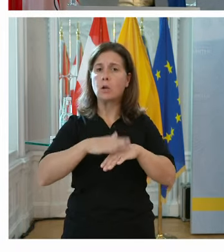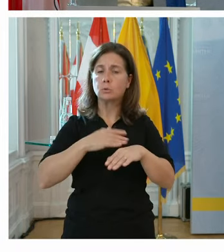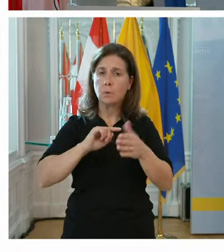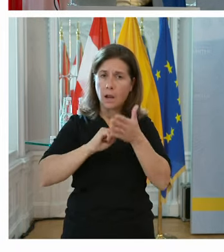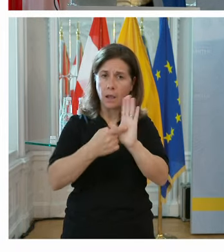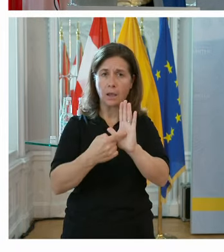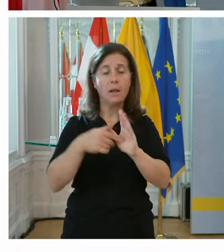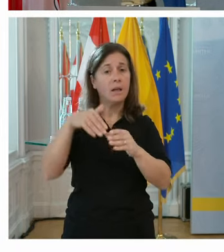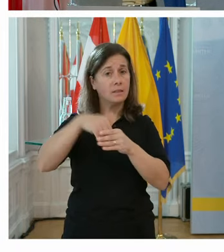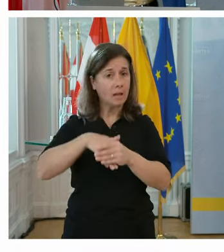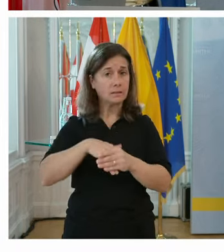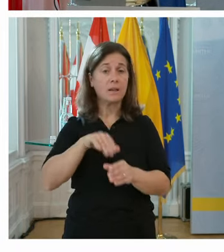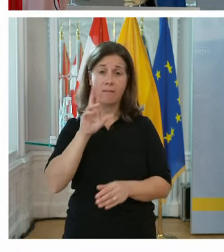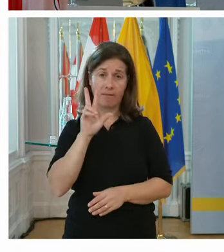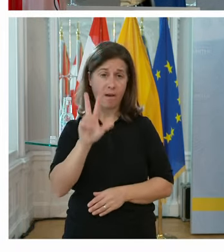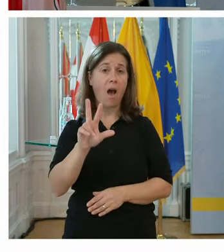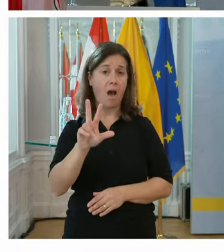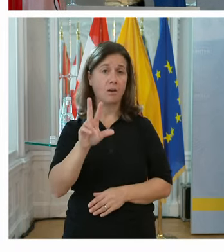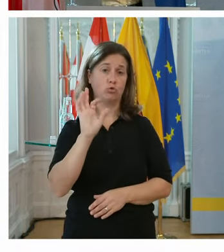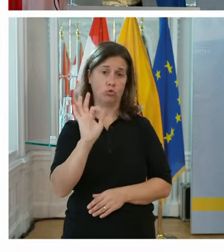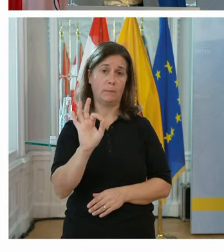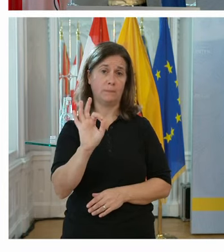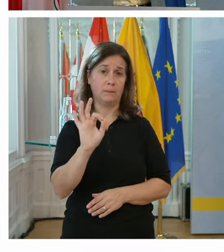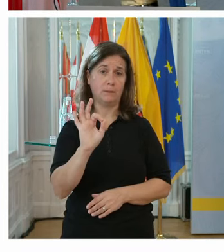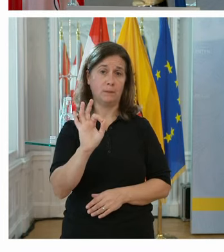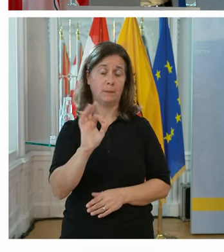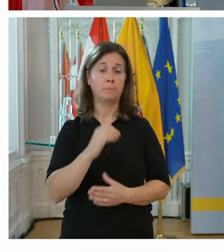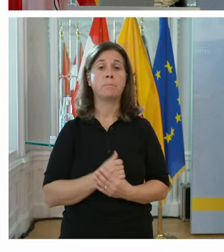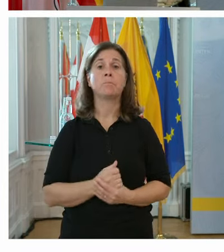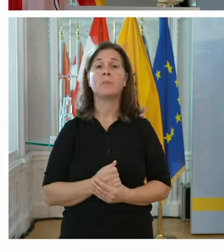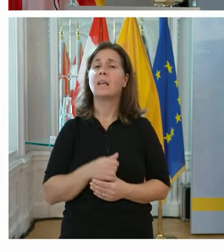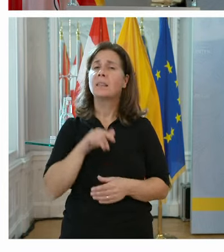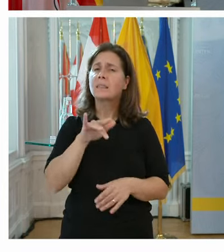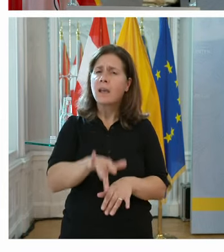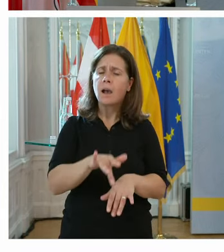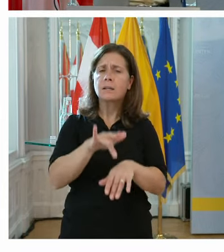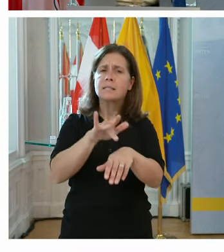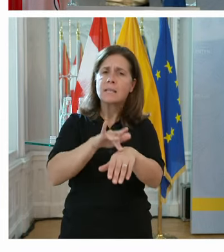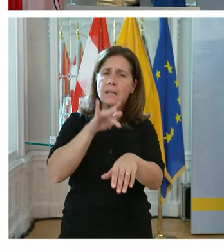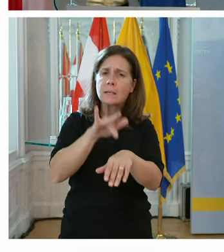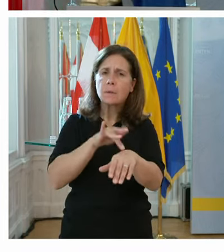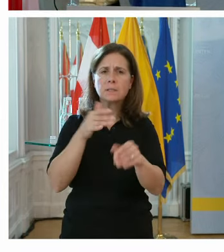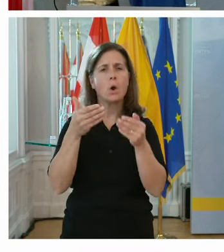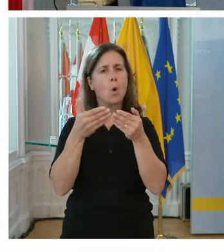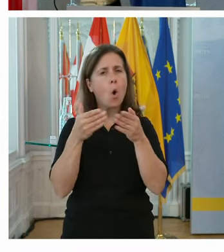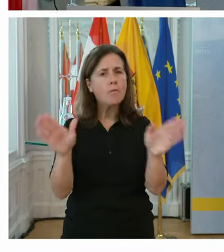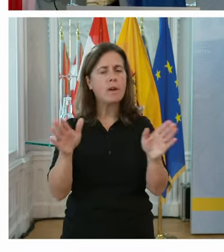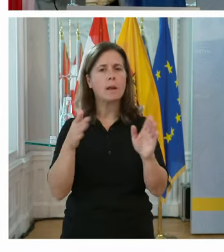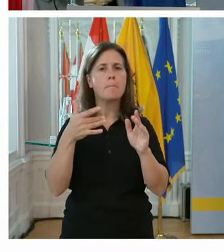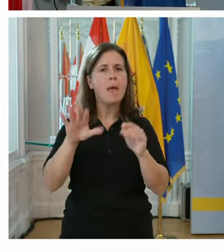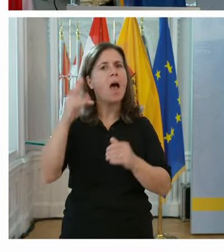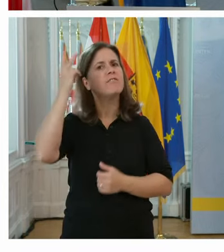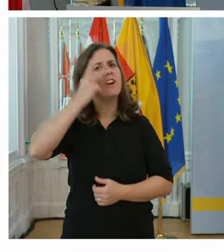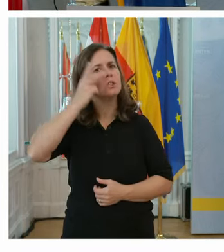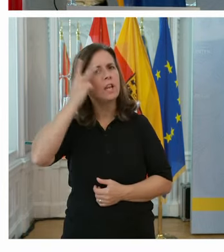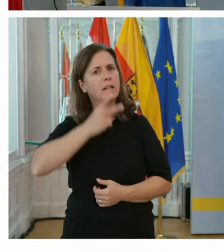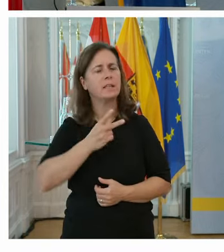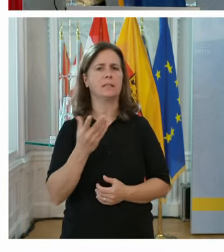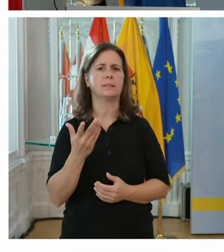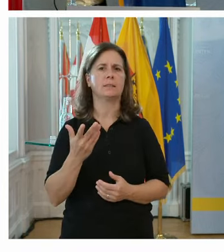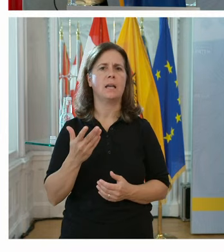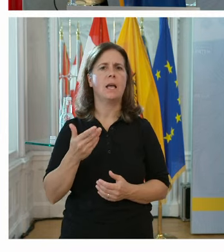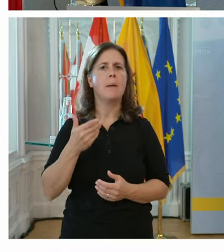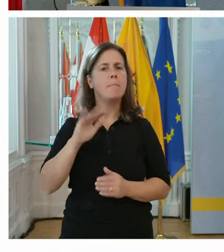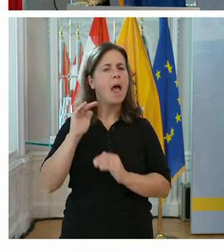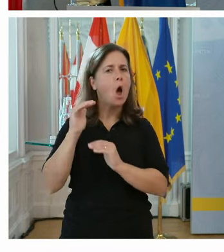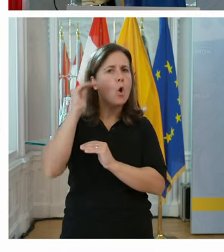haben, das ist Realität. Durch diese Sensibilisierung und Offenheit führt mehr zu Verständnis, es gibt